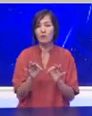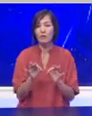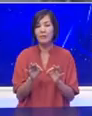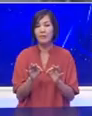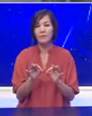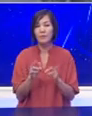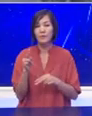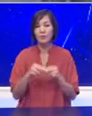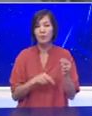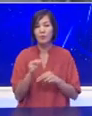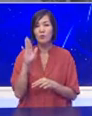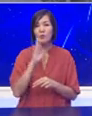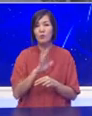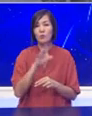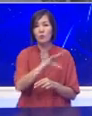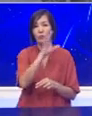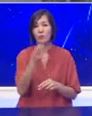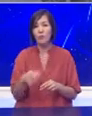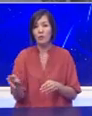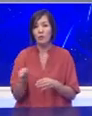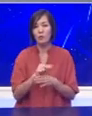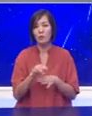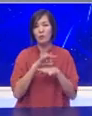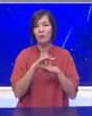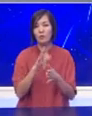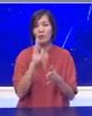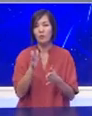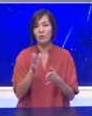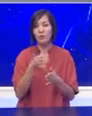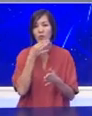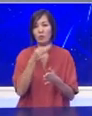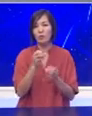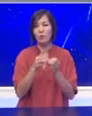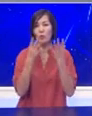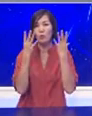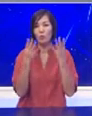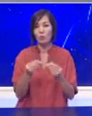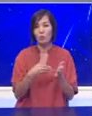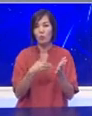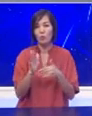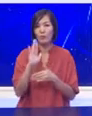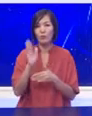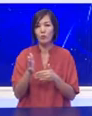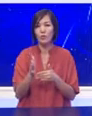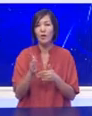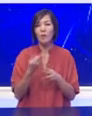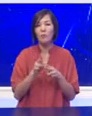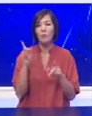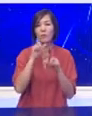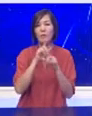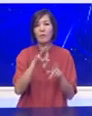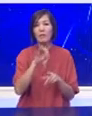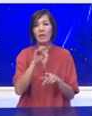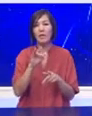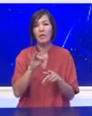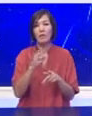жоқ. Құрылысшылар су құбырларын ауыстырып, жөндеу жұмыстарын жүргізбек. Жауаптылар 10 күнде олқылықты оңалтпақ. Айта кетейік, бұл мектеп Талғар